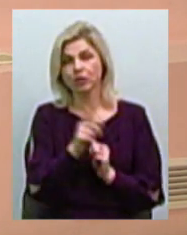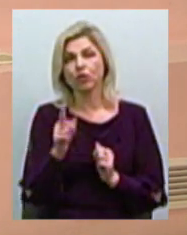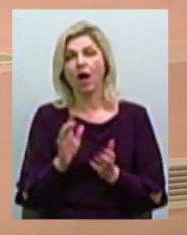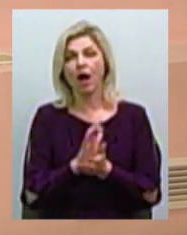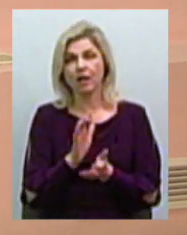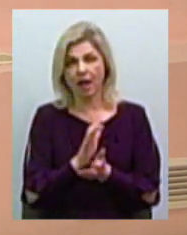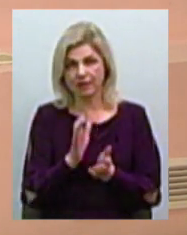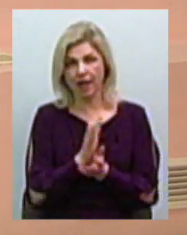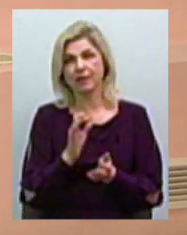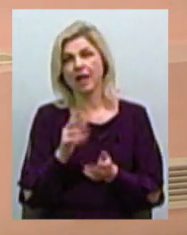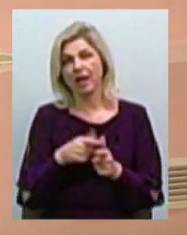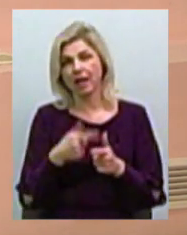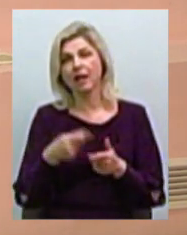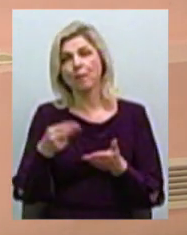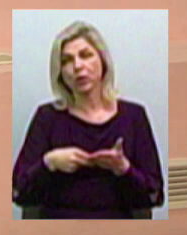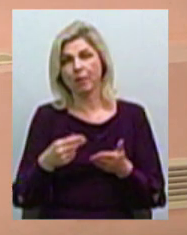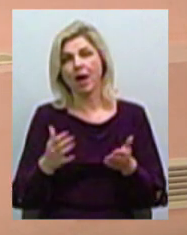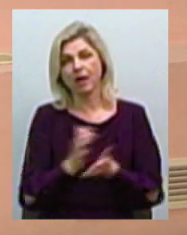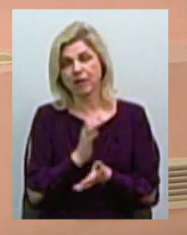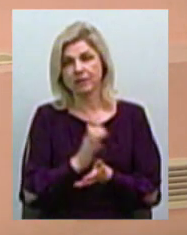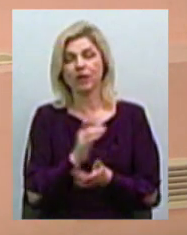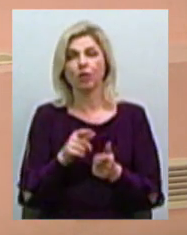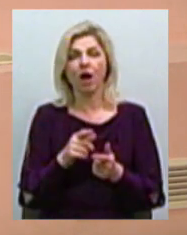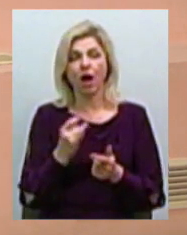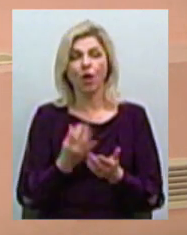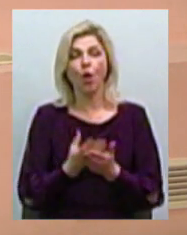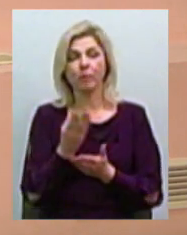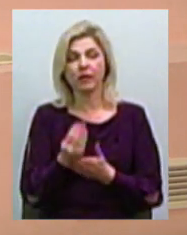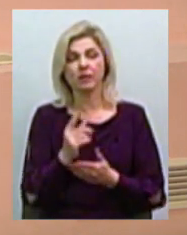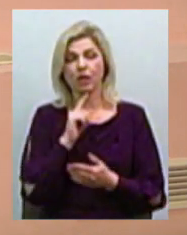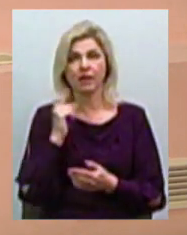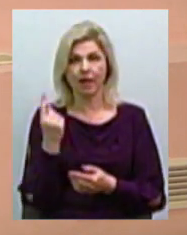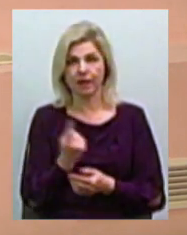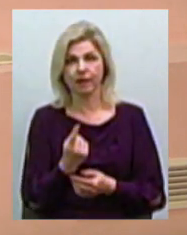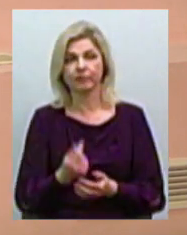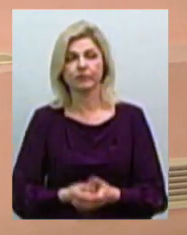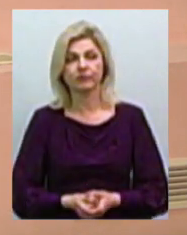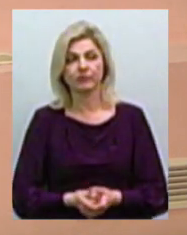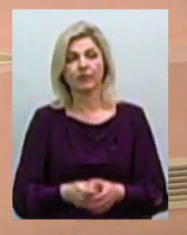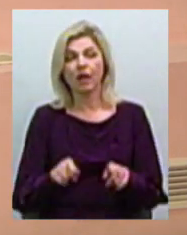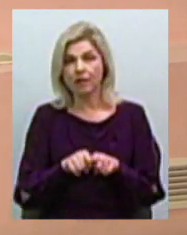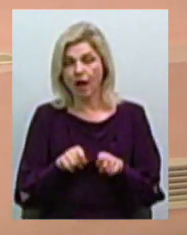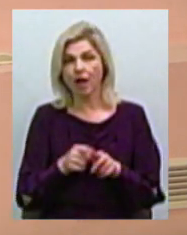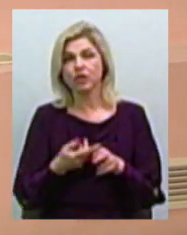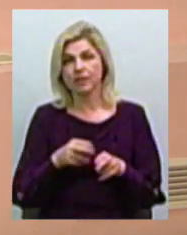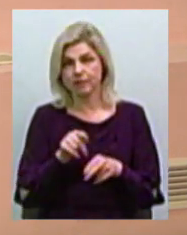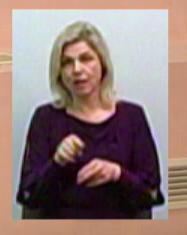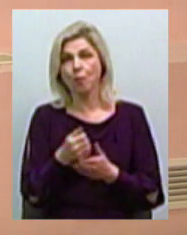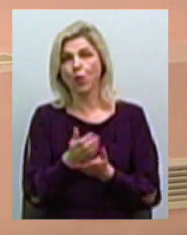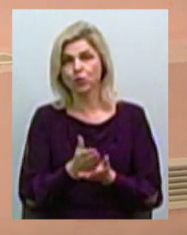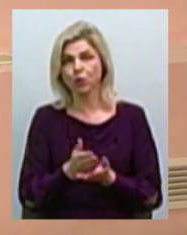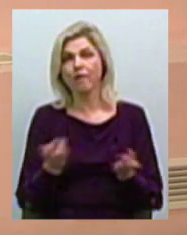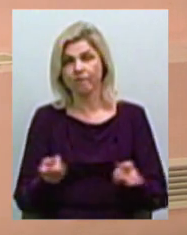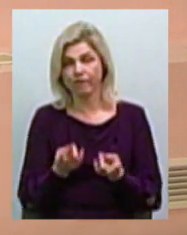виписувала. Ми виписували цю послугу, оплачували цю послугу на цілий рік. Точно так же ця послуга